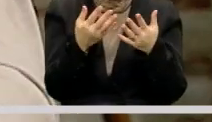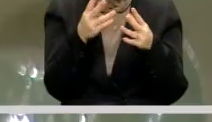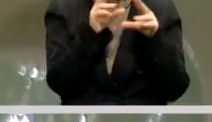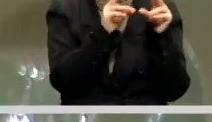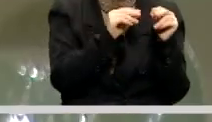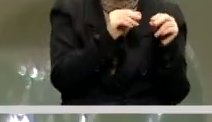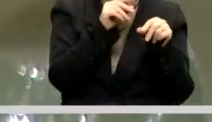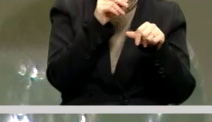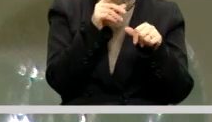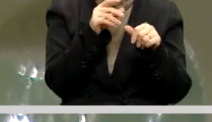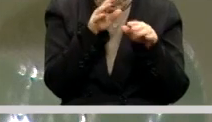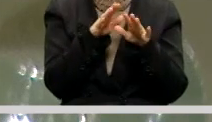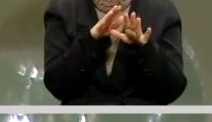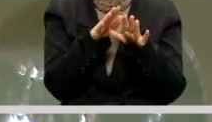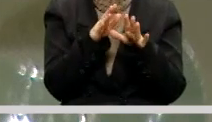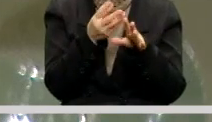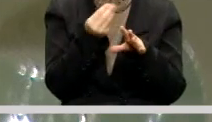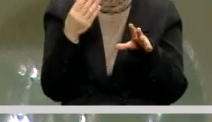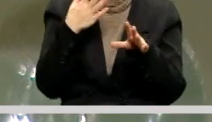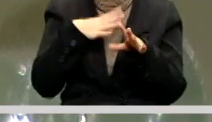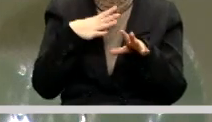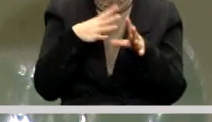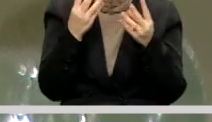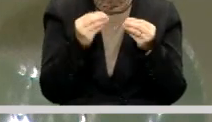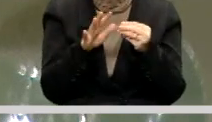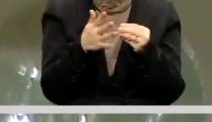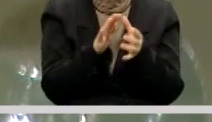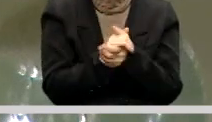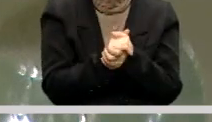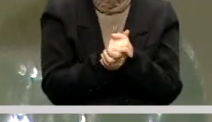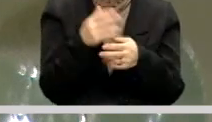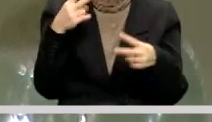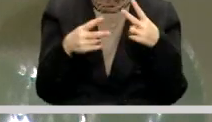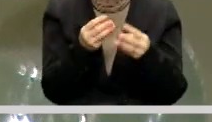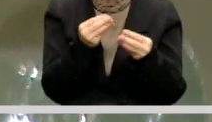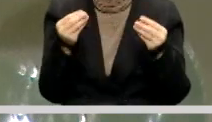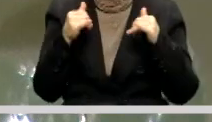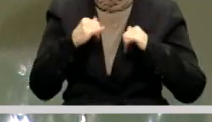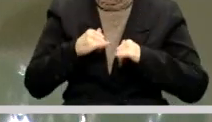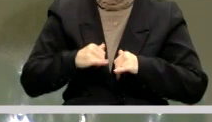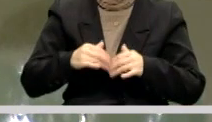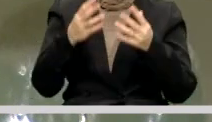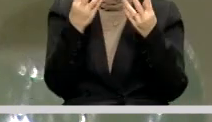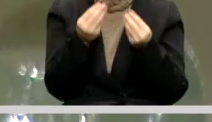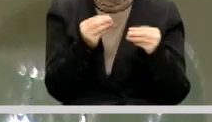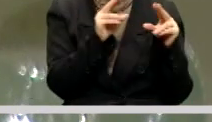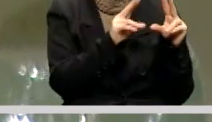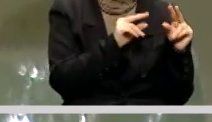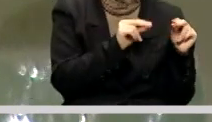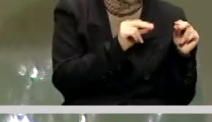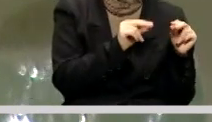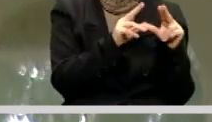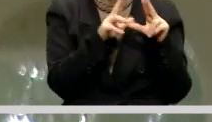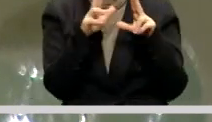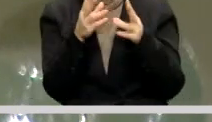Peki şimdi bazen çok güzel uykular uyuduğumuzu hissediyoruz. Mesela sabah uyandığımızda çok dinlenmiş hissediyoruz. Ya